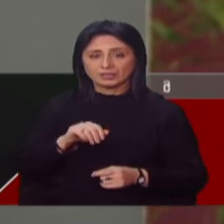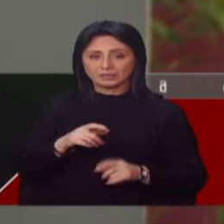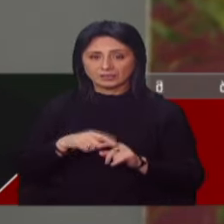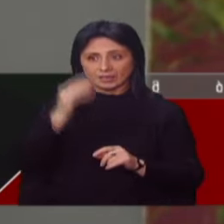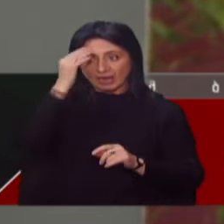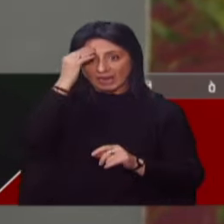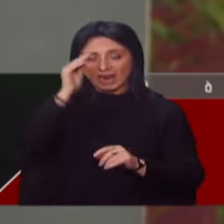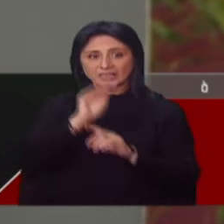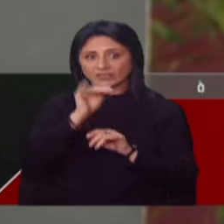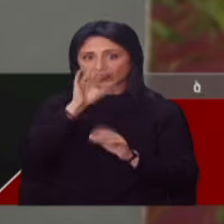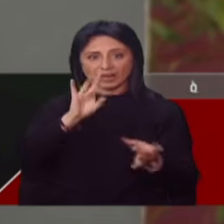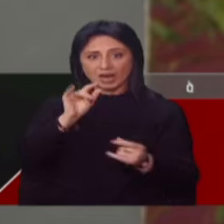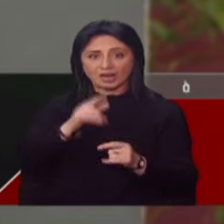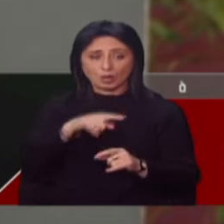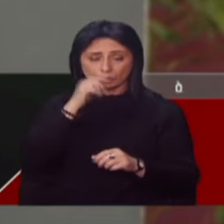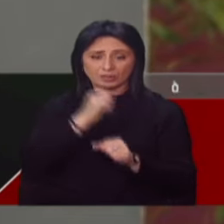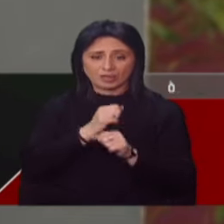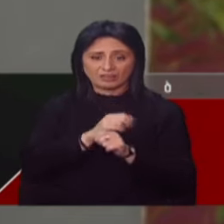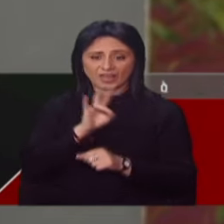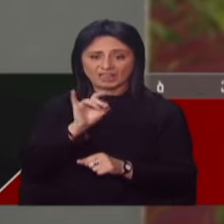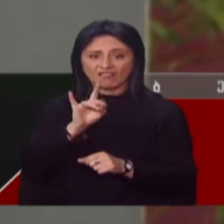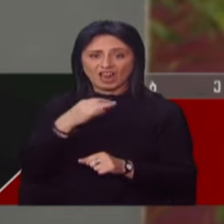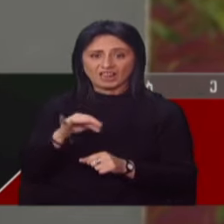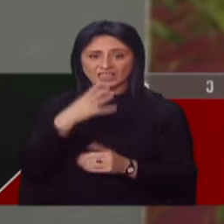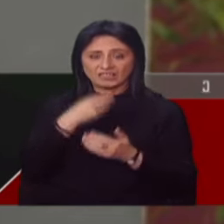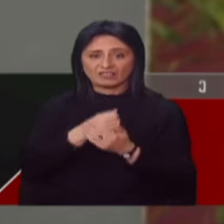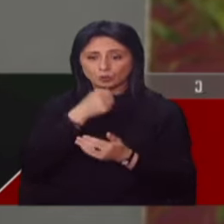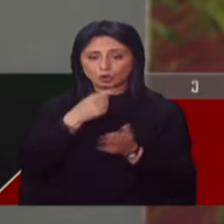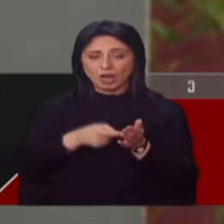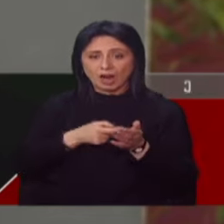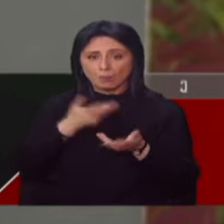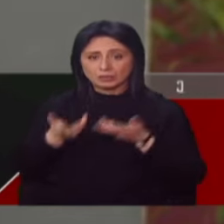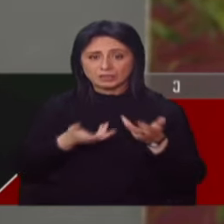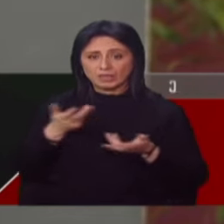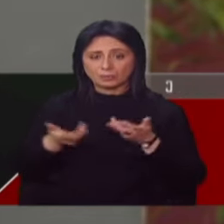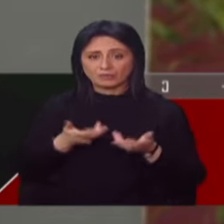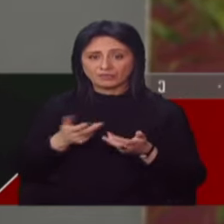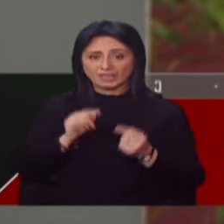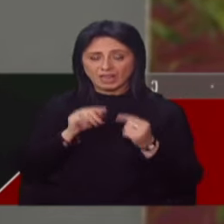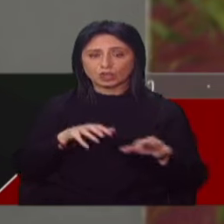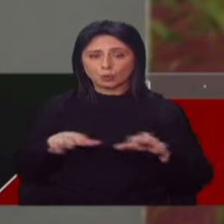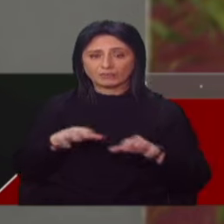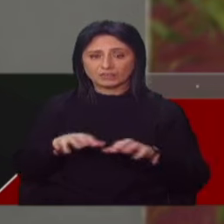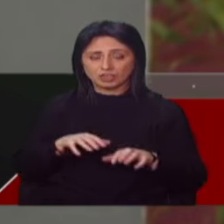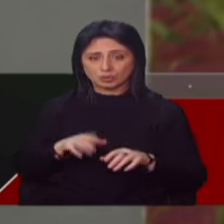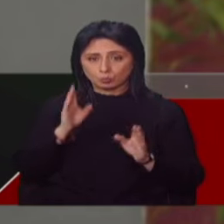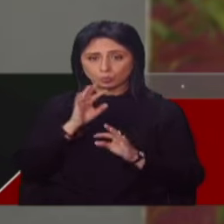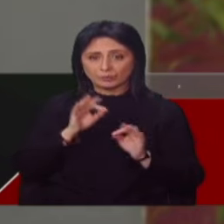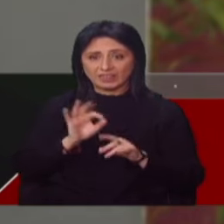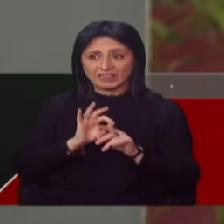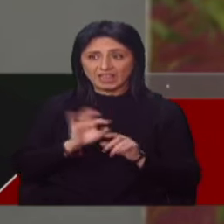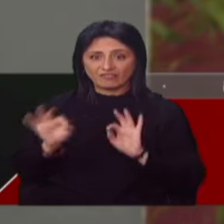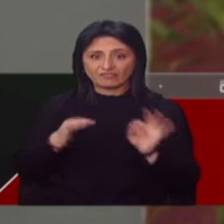კრიტიკული აზრი გაქრა, რატო გააკეთეს რუსეთმა ნავალნი თავისი ჟურნალისტური გამოძიებებით, ანტიკორუფციული ფილმებით, ნერვებს